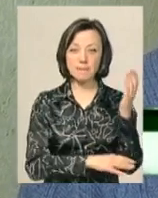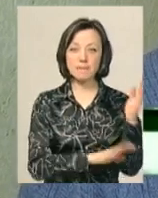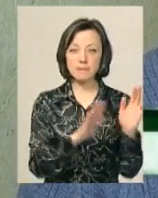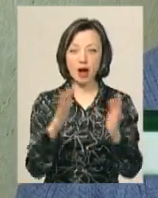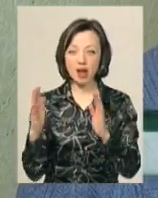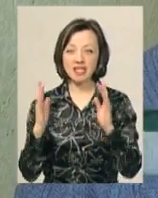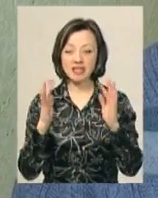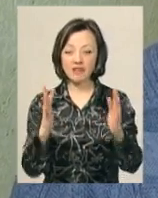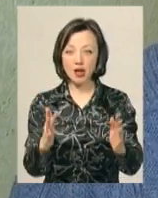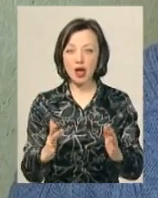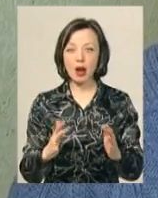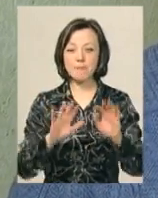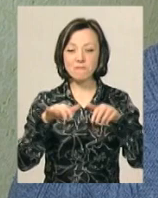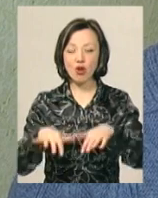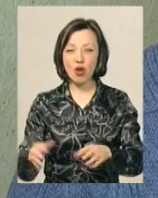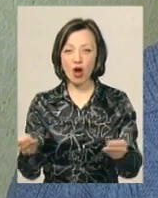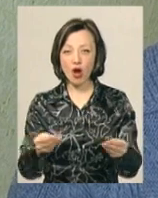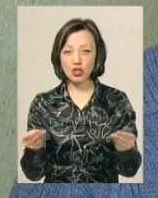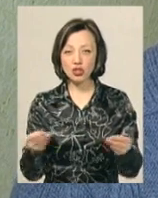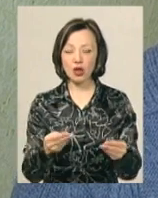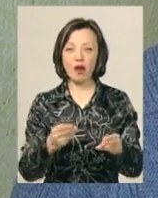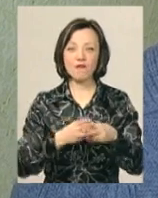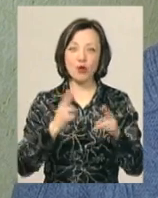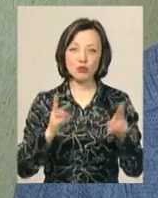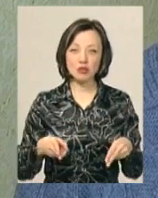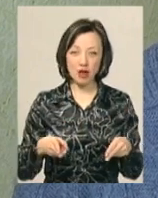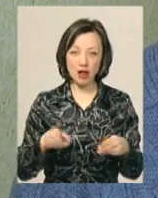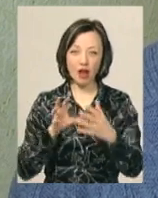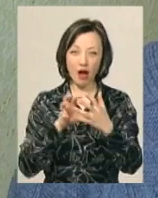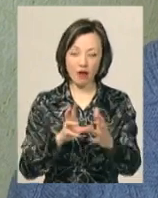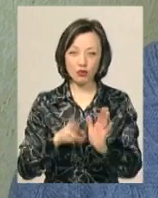сквери, пляжі, авто- та залізничні вокзали,